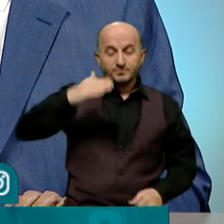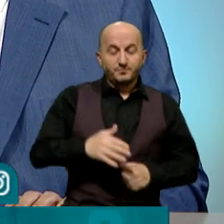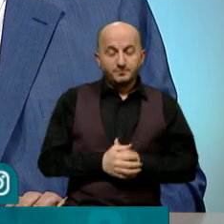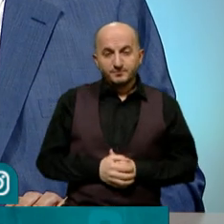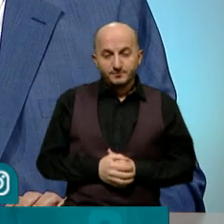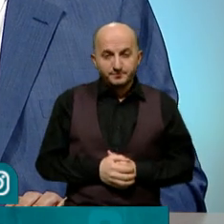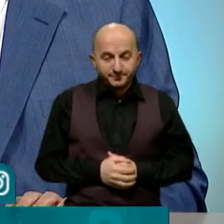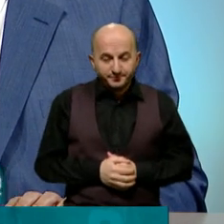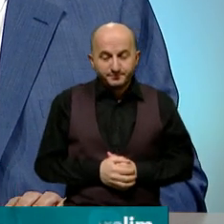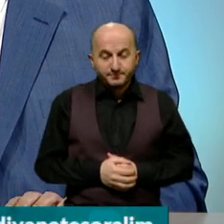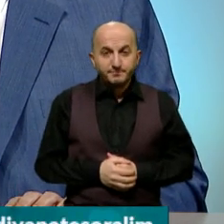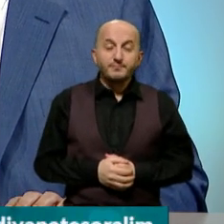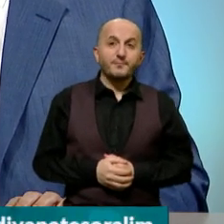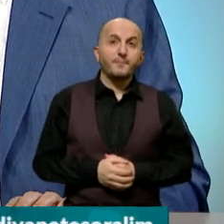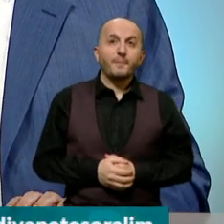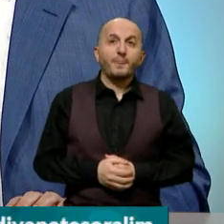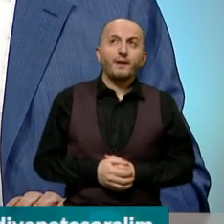inşallah. Evet hocam.